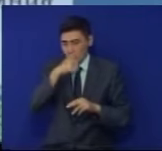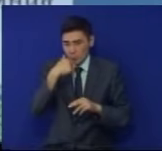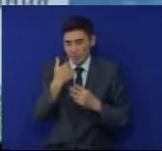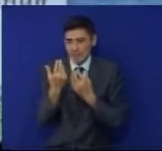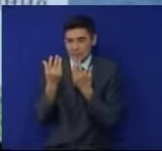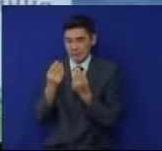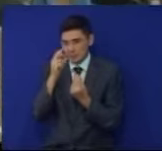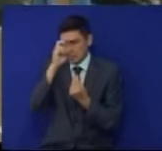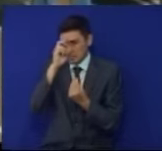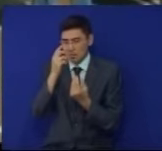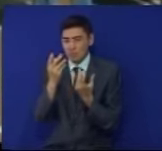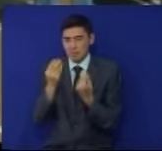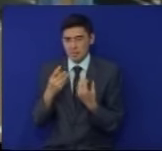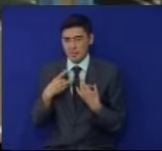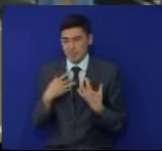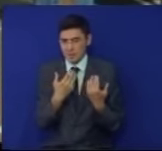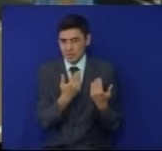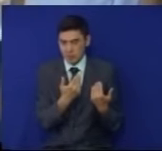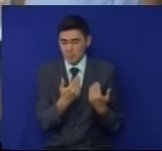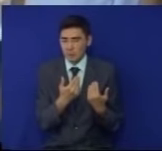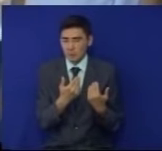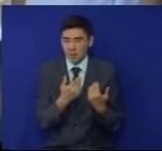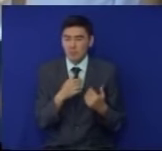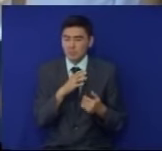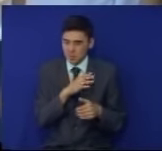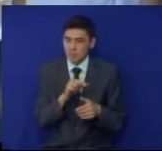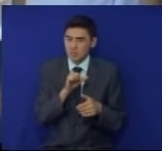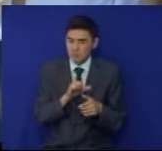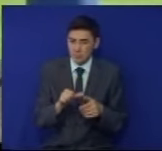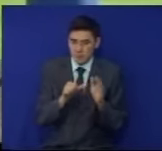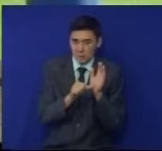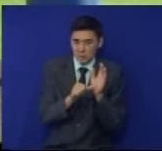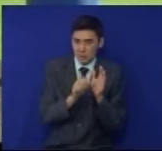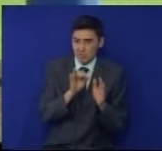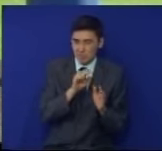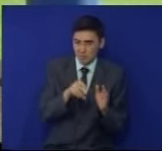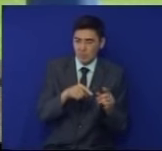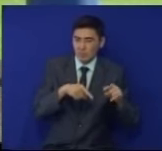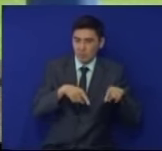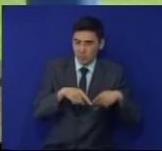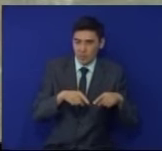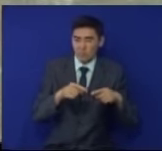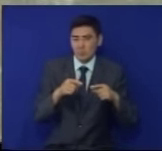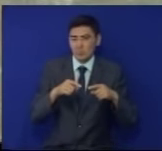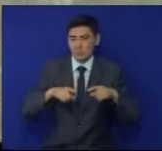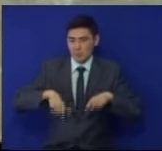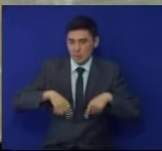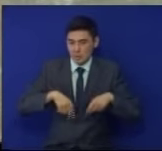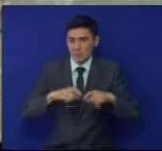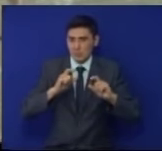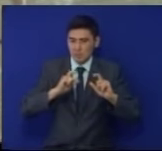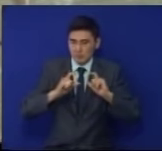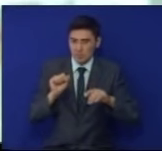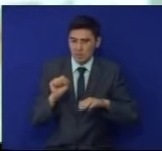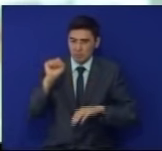Дню государственного служащего, отличилась формой ее проведения. Помимо 6 видов спорта – это футбол, легкая атлетика, гиря, армрестлинг, шахматы,